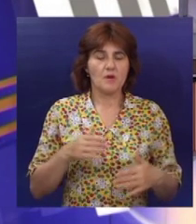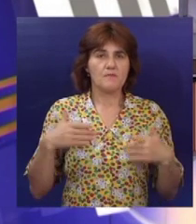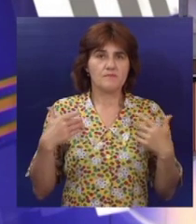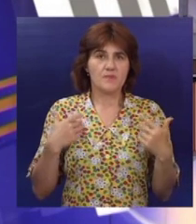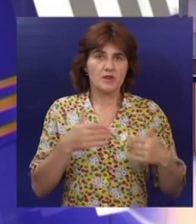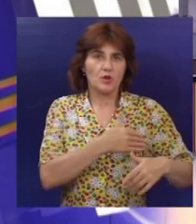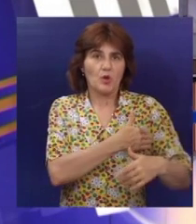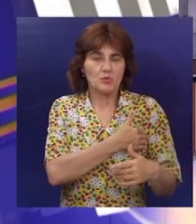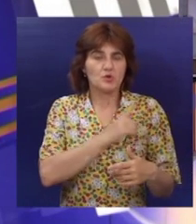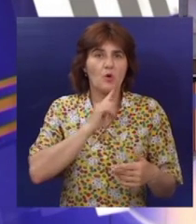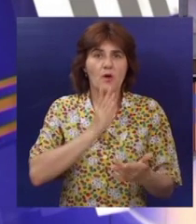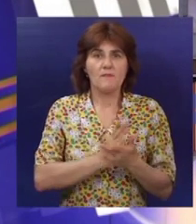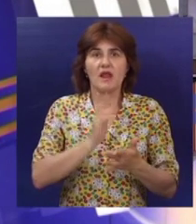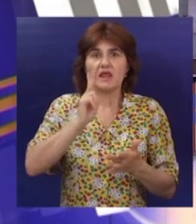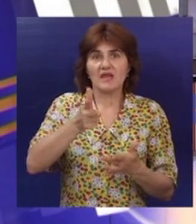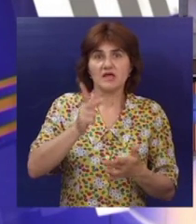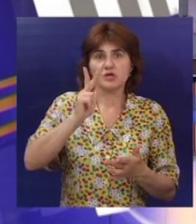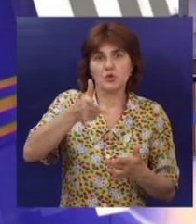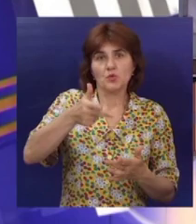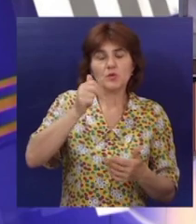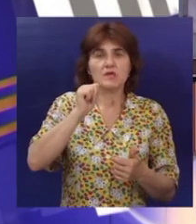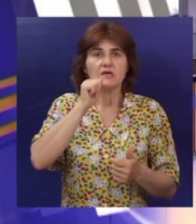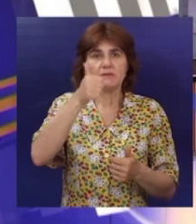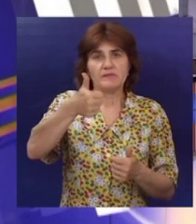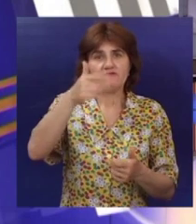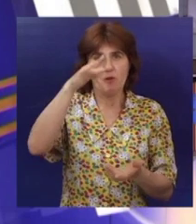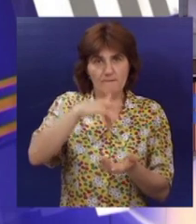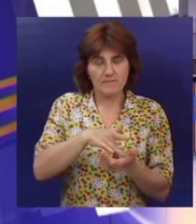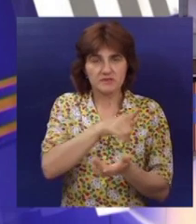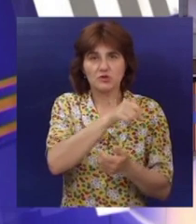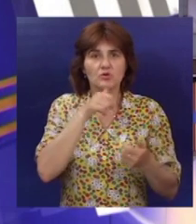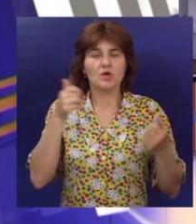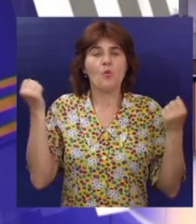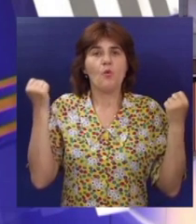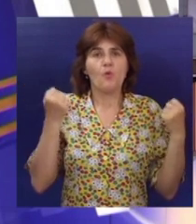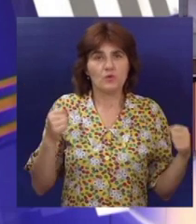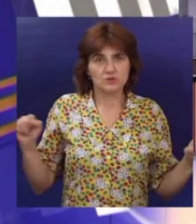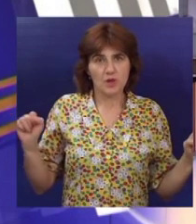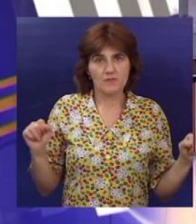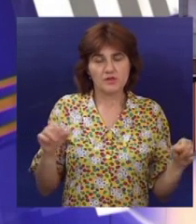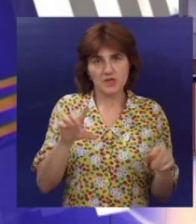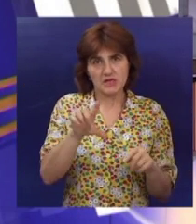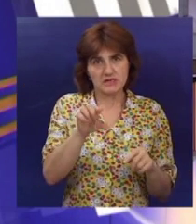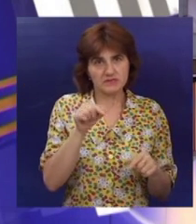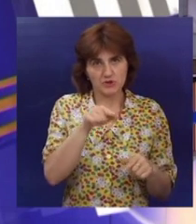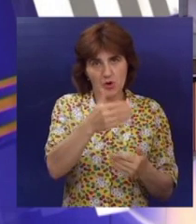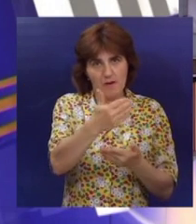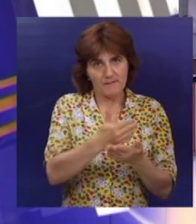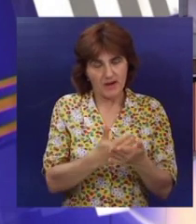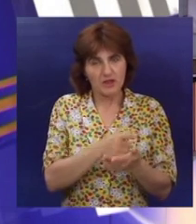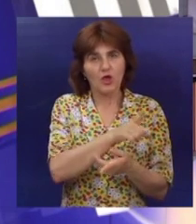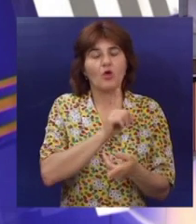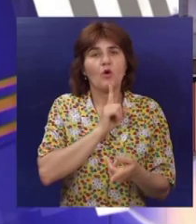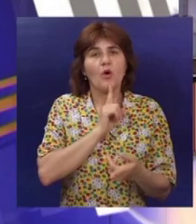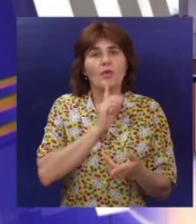Kandidati koji su na republičkom takmičenju osvojili treće, drugo ili prvo mesto, oslobođeni su polaganja prijemnog iz tog predmeta iz